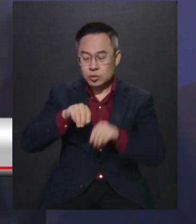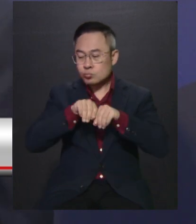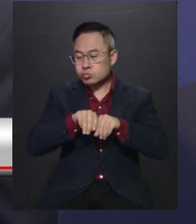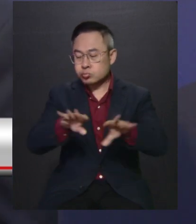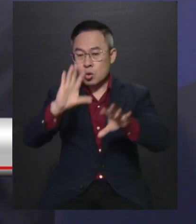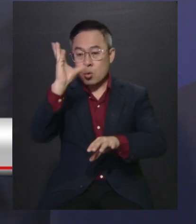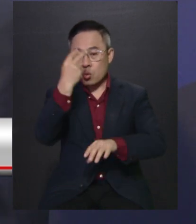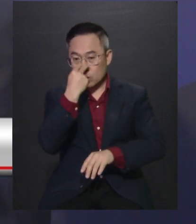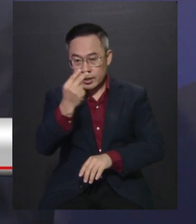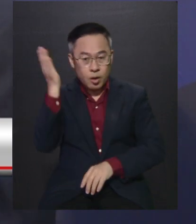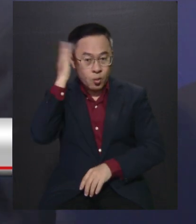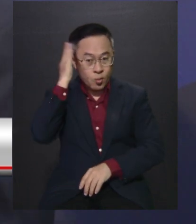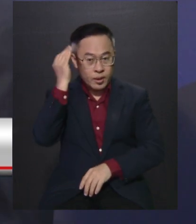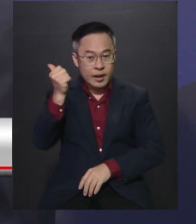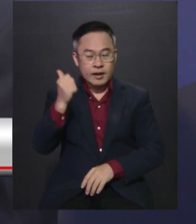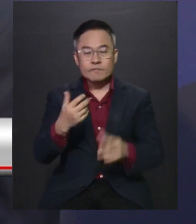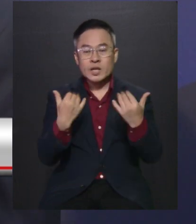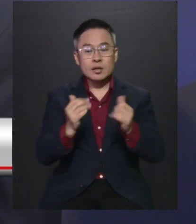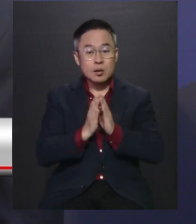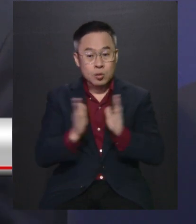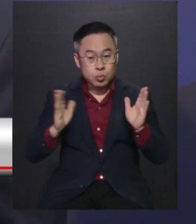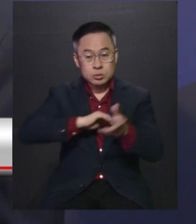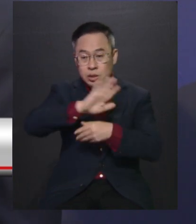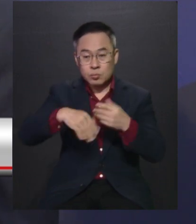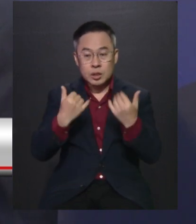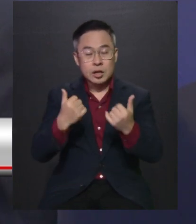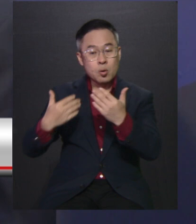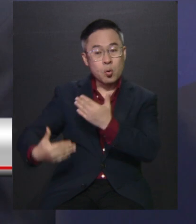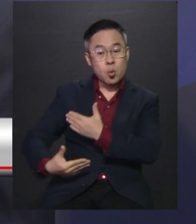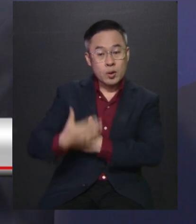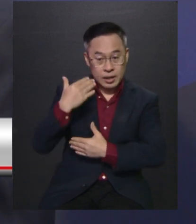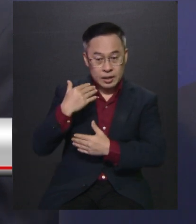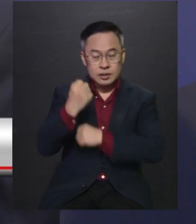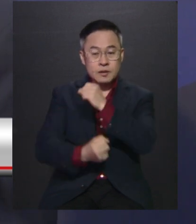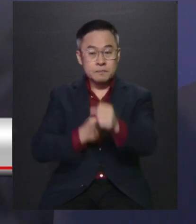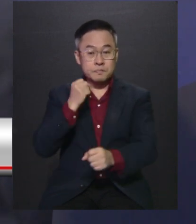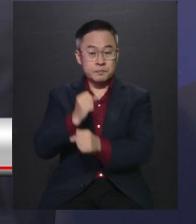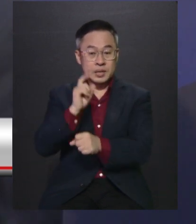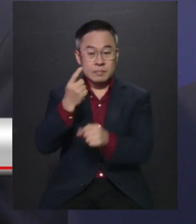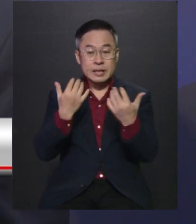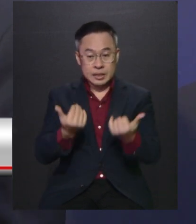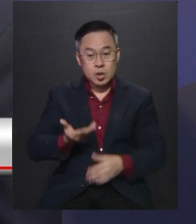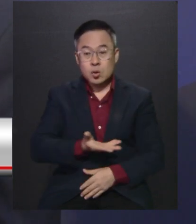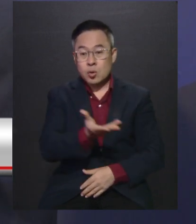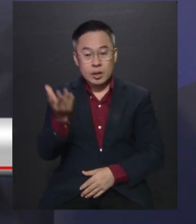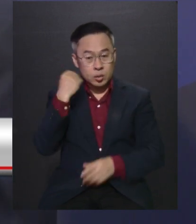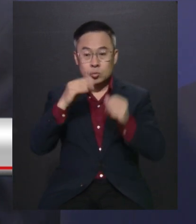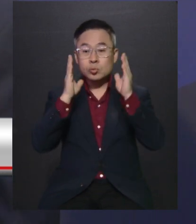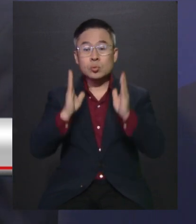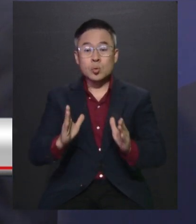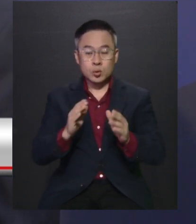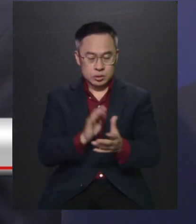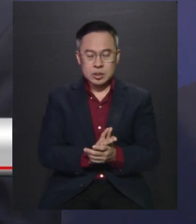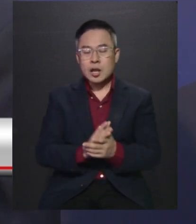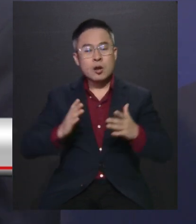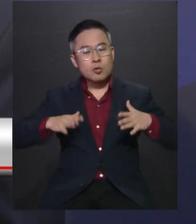สนี้ก็ขอขอบคุณทุกคนนะครับแล้วก็เนื่องในวิถีวาระดิถีปีใหม่นะครับก็ขอให้ทุกท่านนะครับประสบแต่